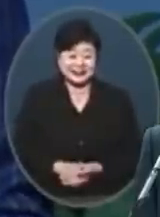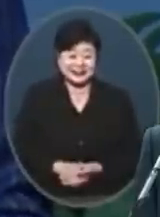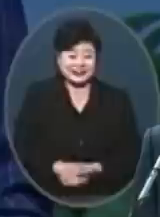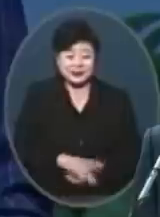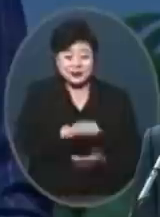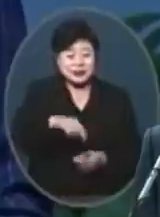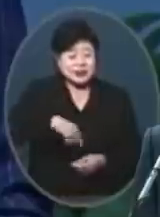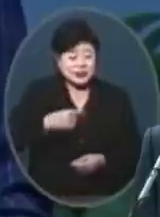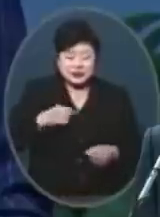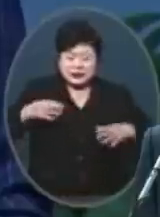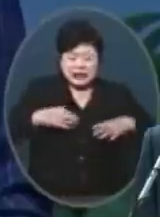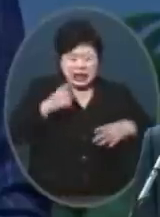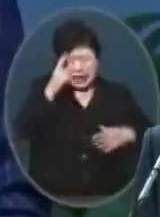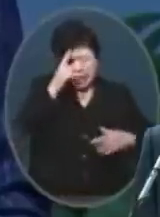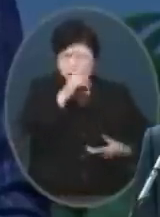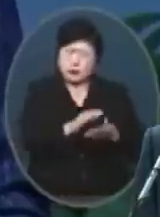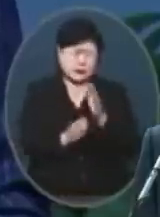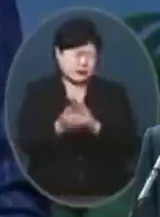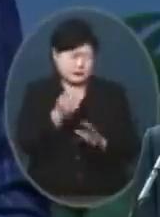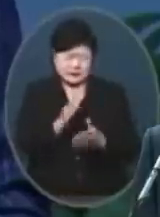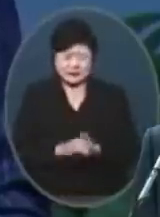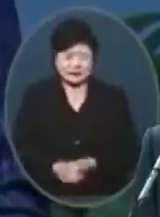우리 스스로가 자랑할 것이 하나도 없습니다.